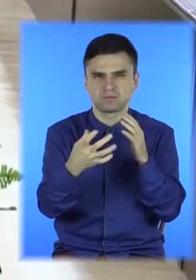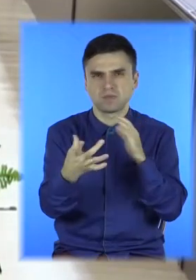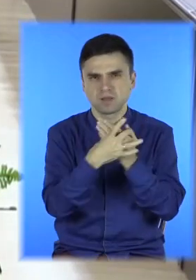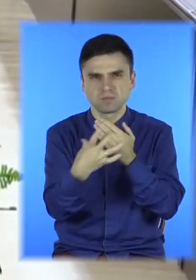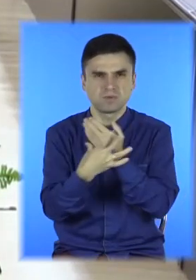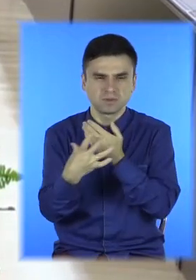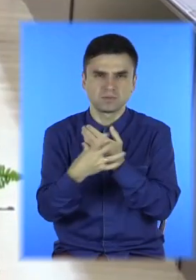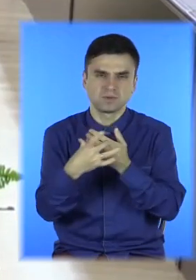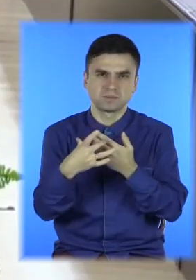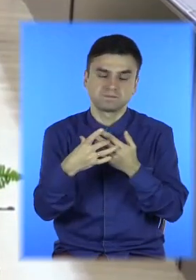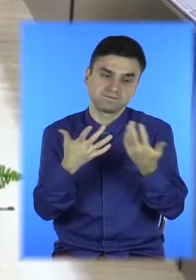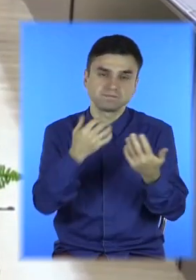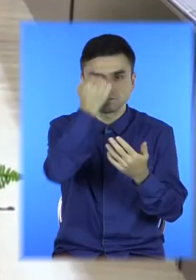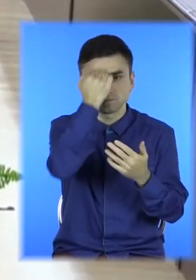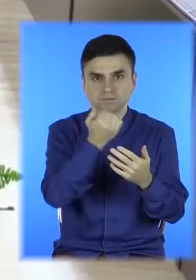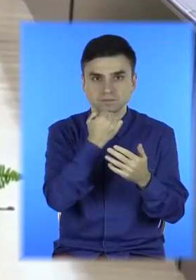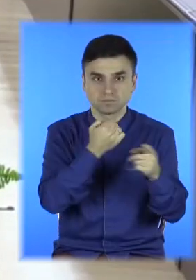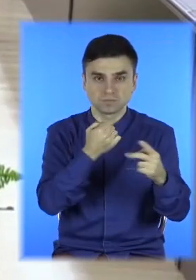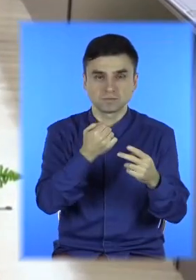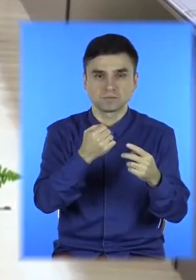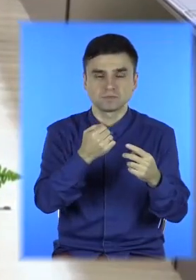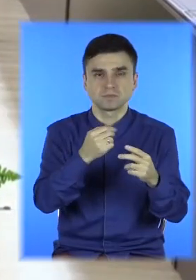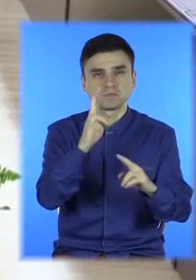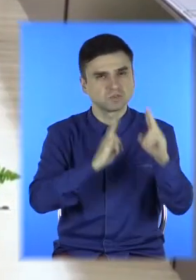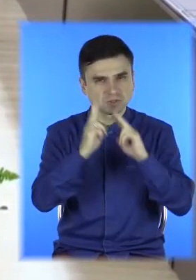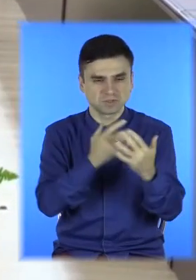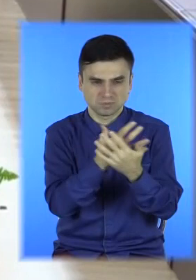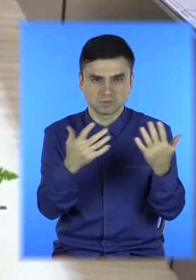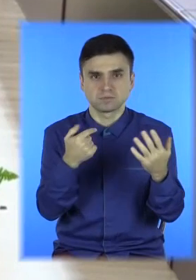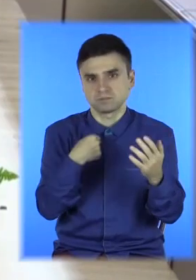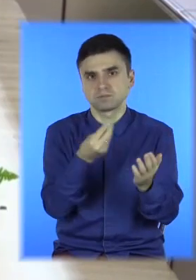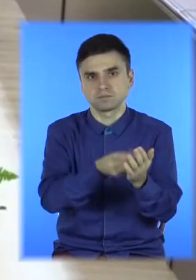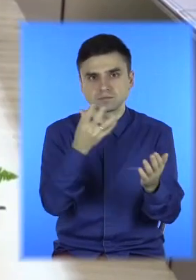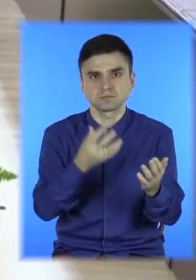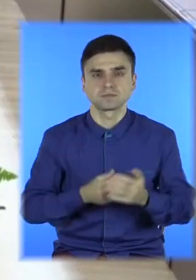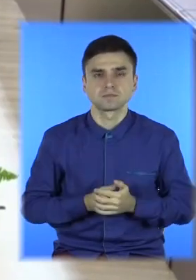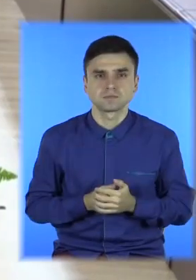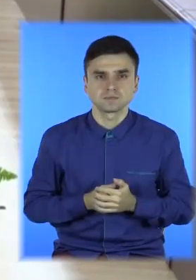завжди в процесі реалізації проєктів